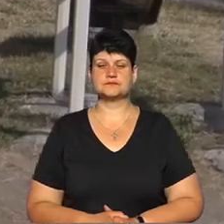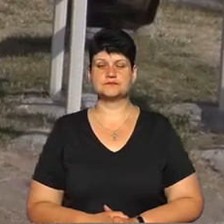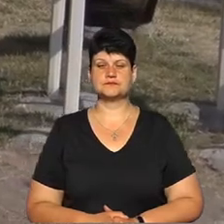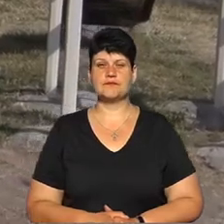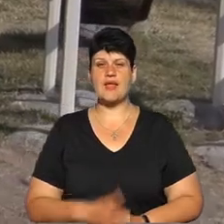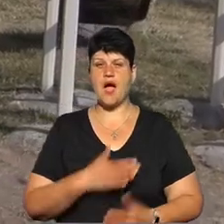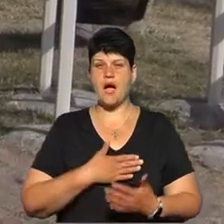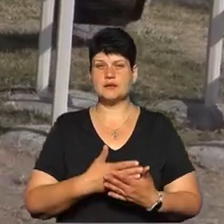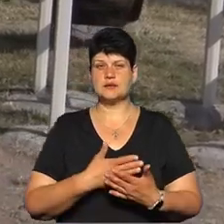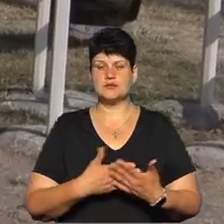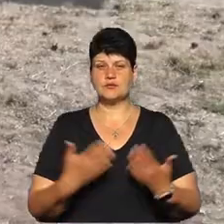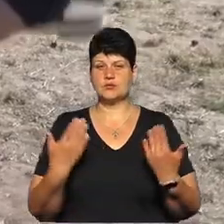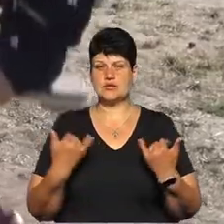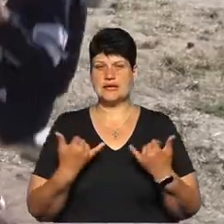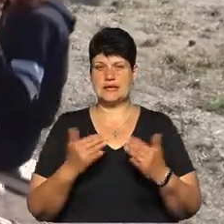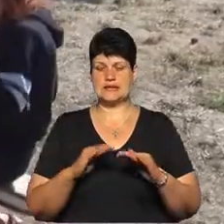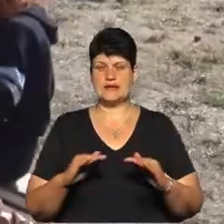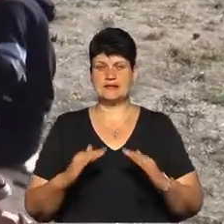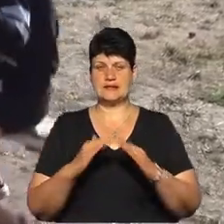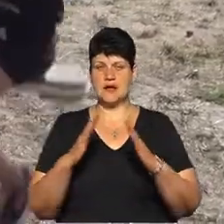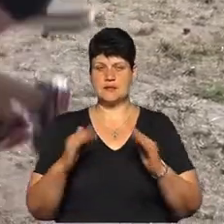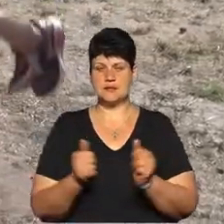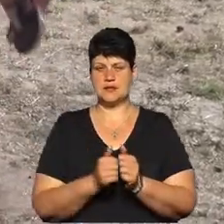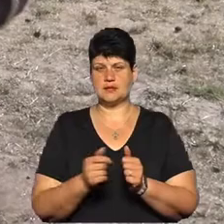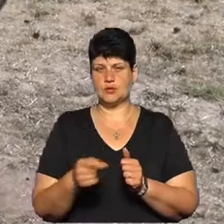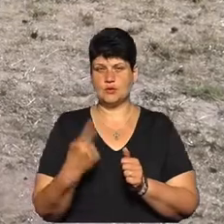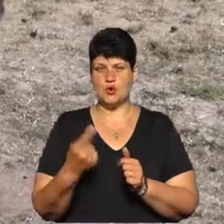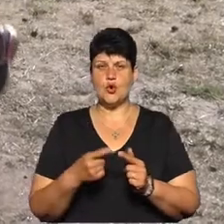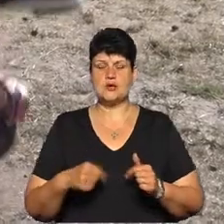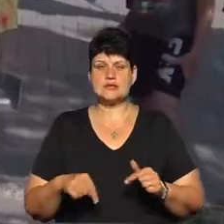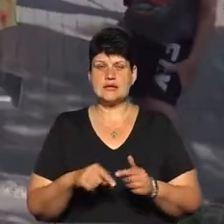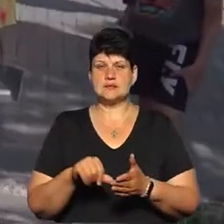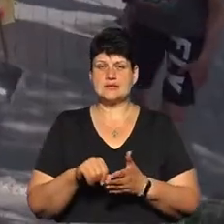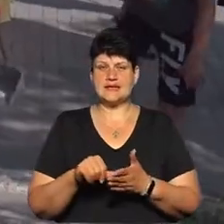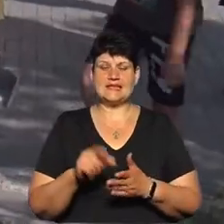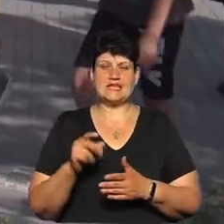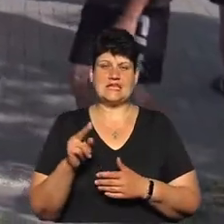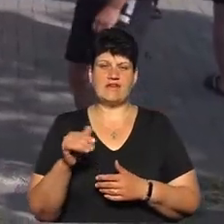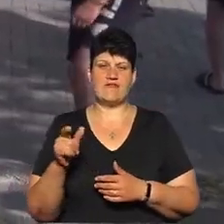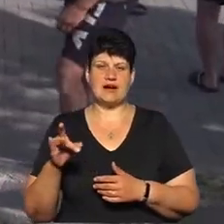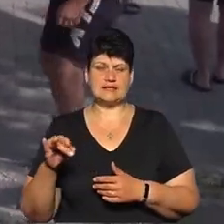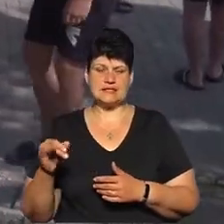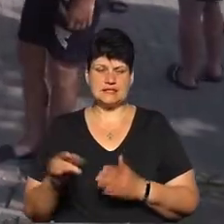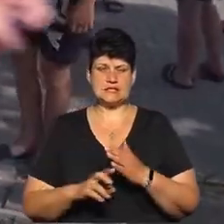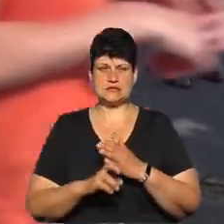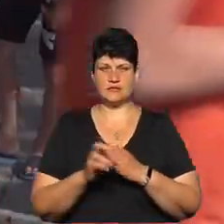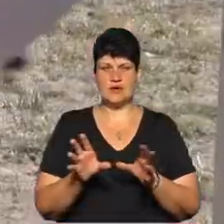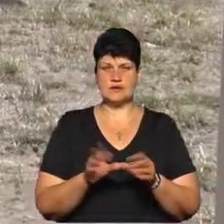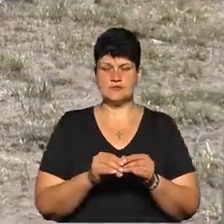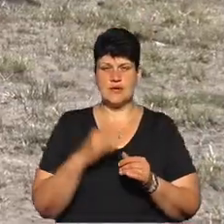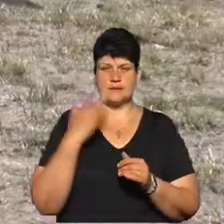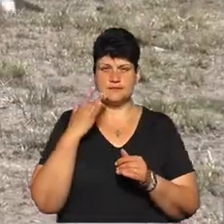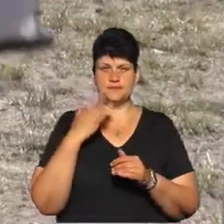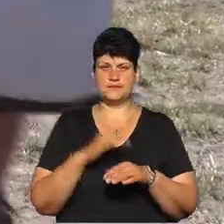Активний відпочинок для дітей у таборі поблизу Тернополя організували представники євангельських церков разом з американською благодійною організацією.